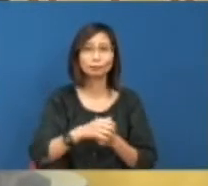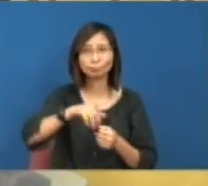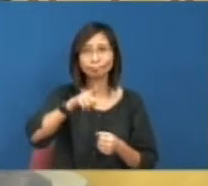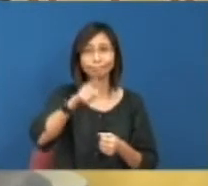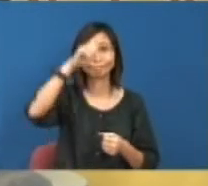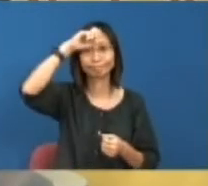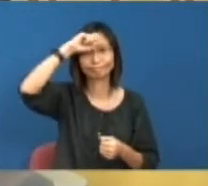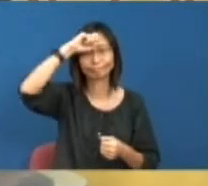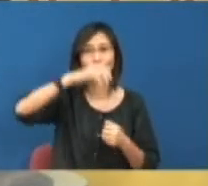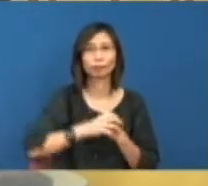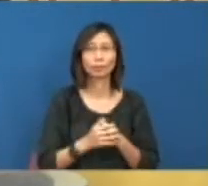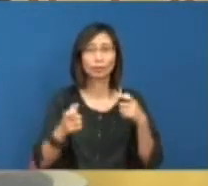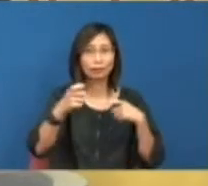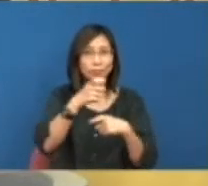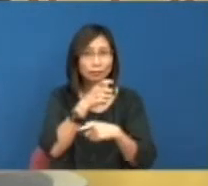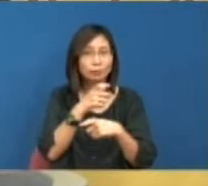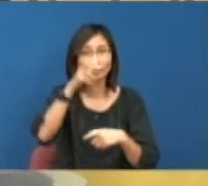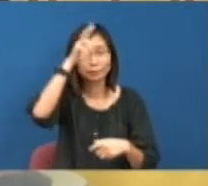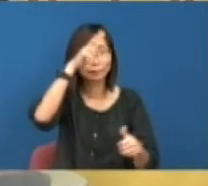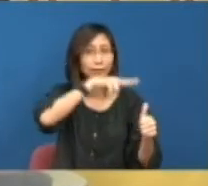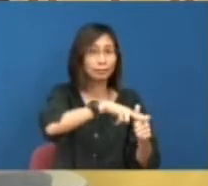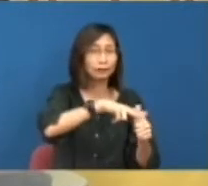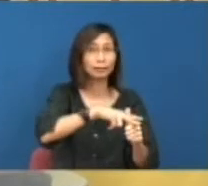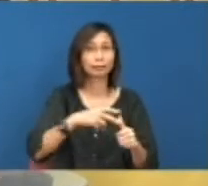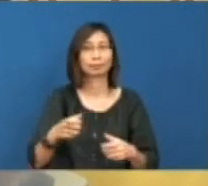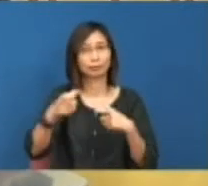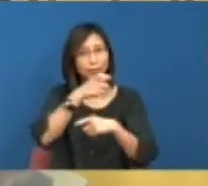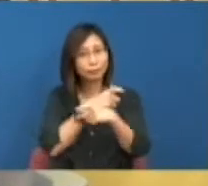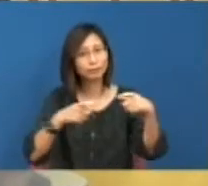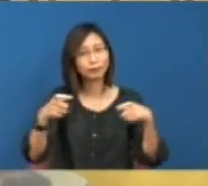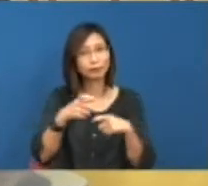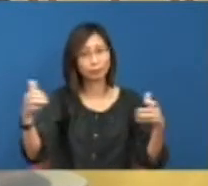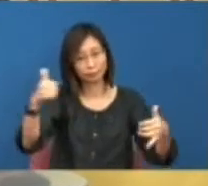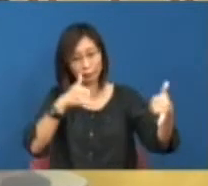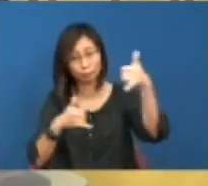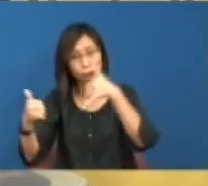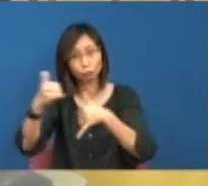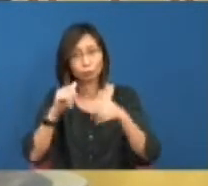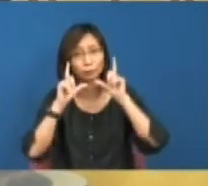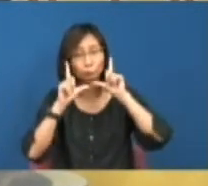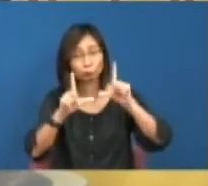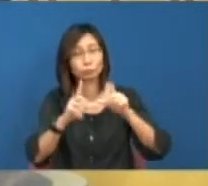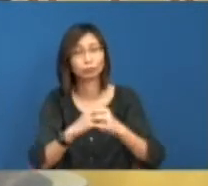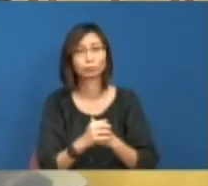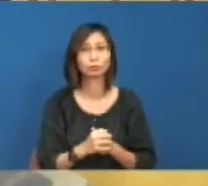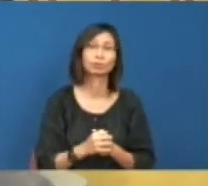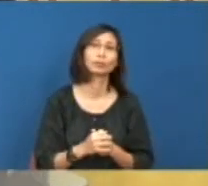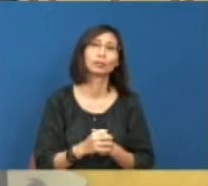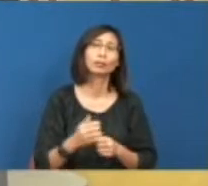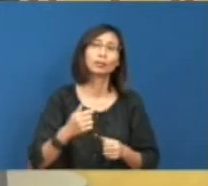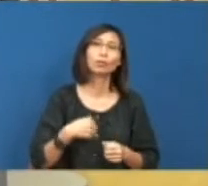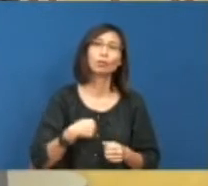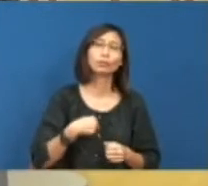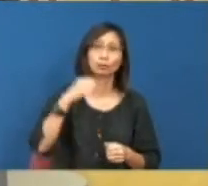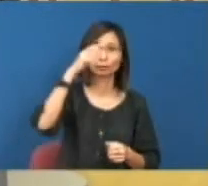係話，政治係經濟集中嘅表現，係咪呢個列寧講嘅？咁即係我哋嘅政治制度，即係話我哋呢個政府